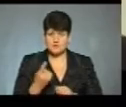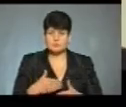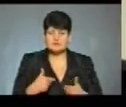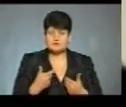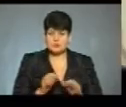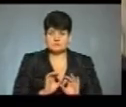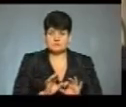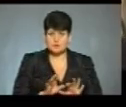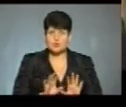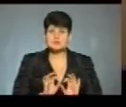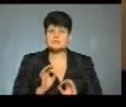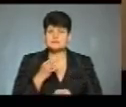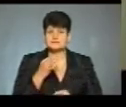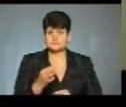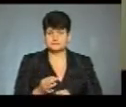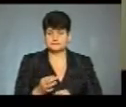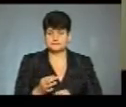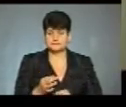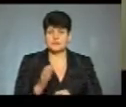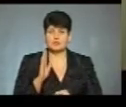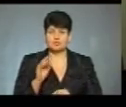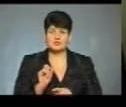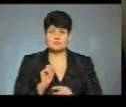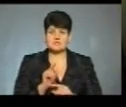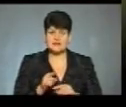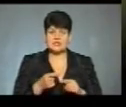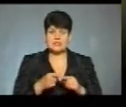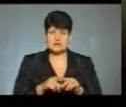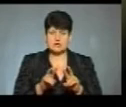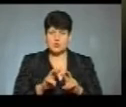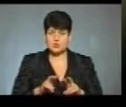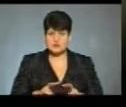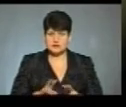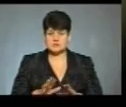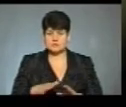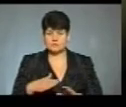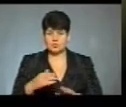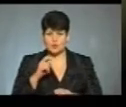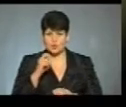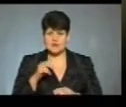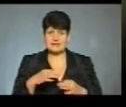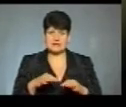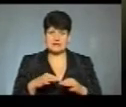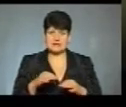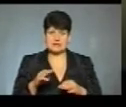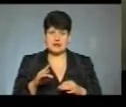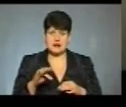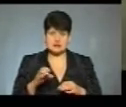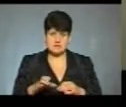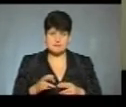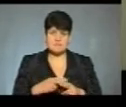за коментарем, розповів. Буде призначено і технічне розслідування з боку Укртрансбезпеки, де ми